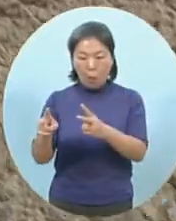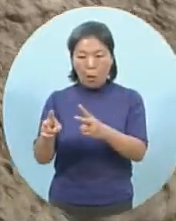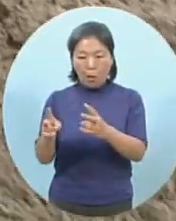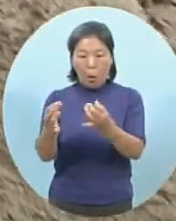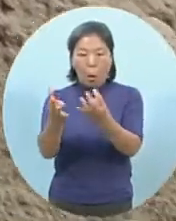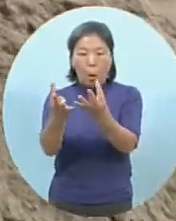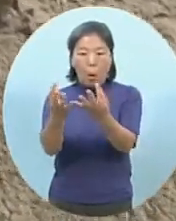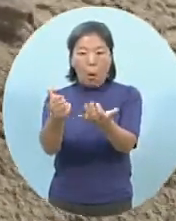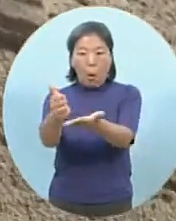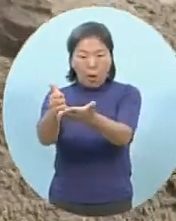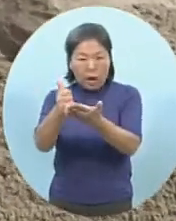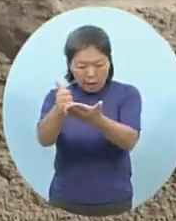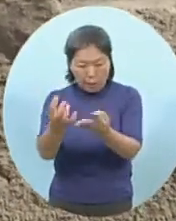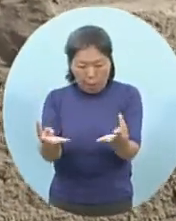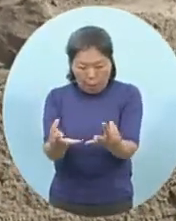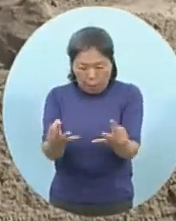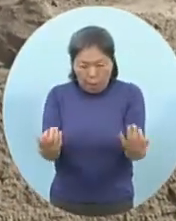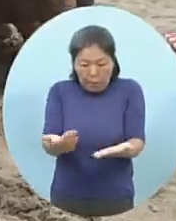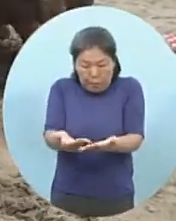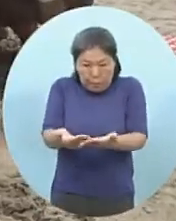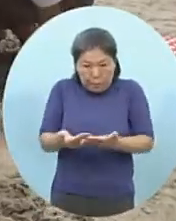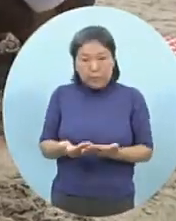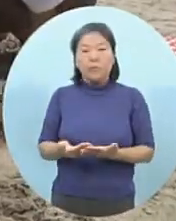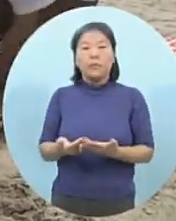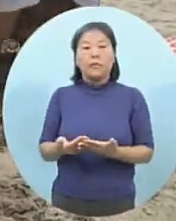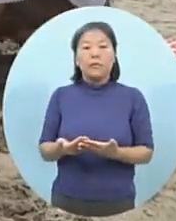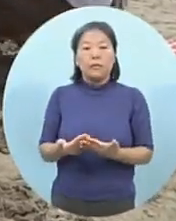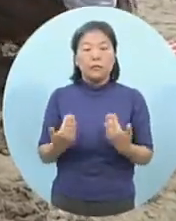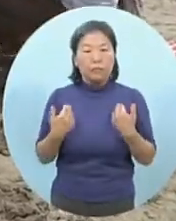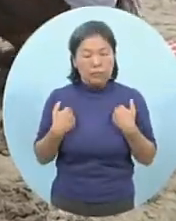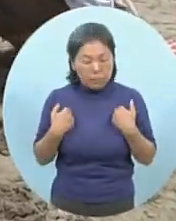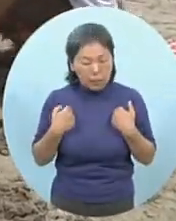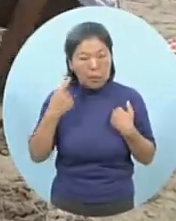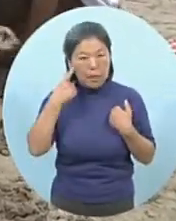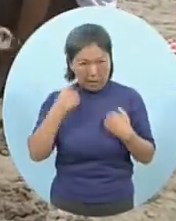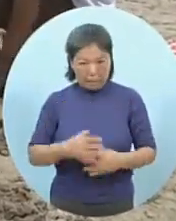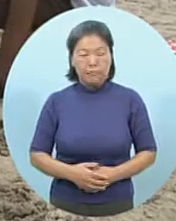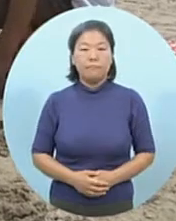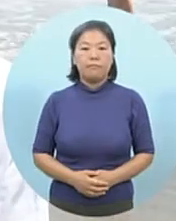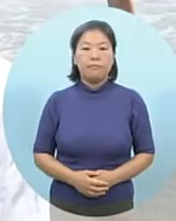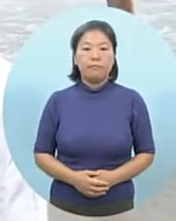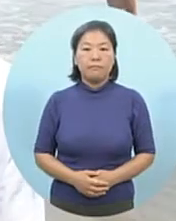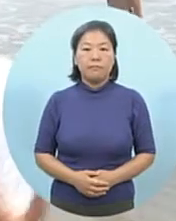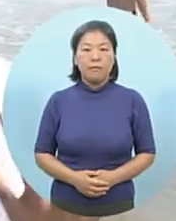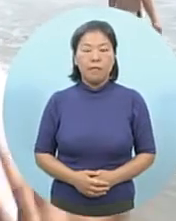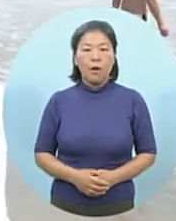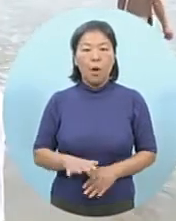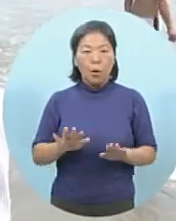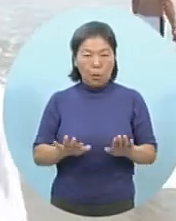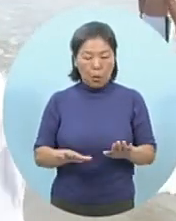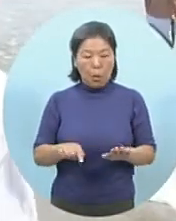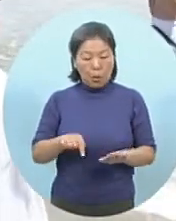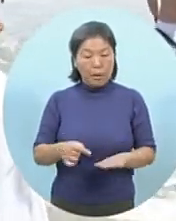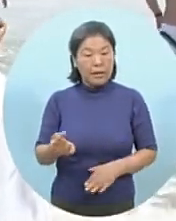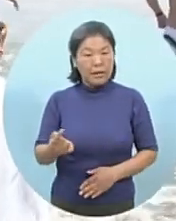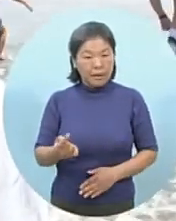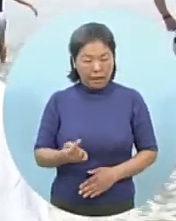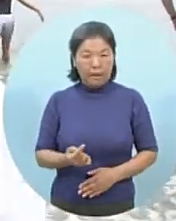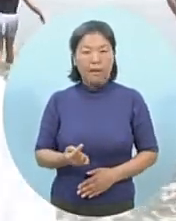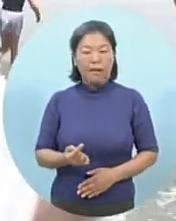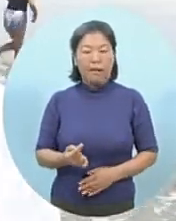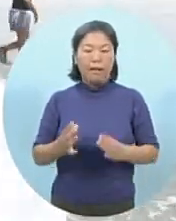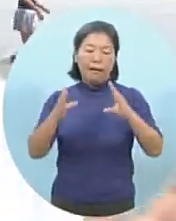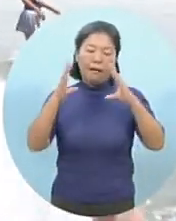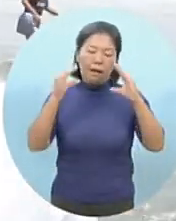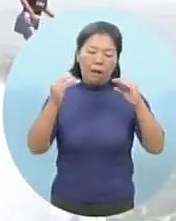拡大にも大きく影響するのかなというふうに思っております。 今日ここに来てす